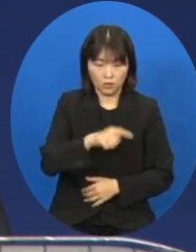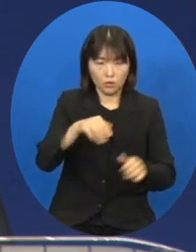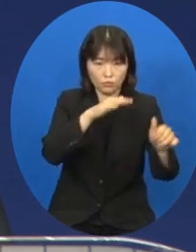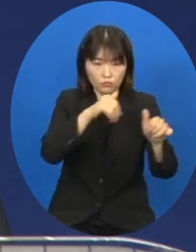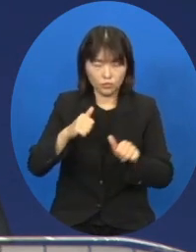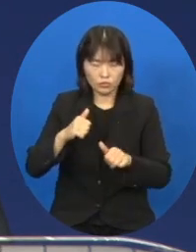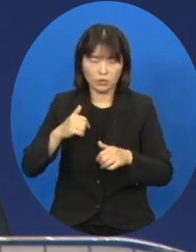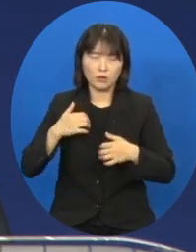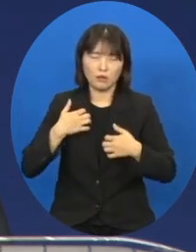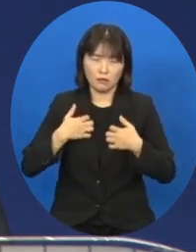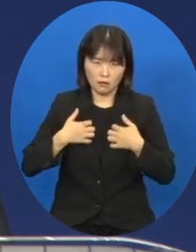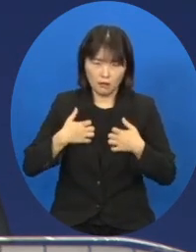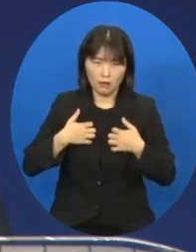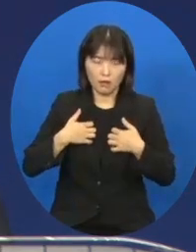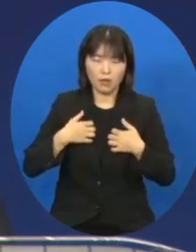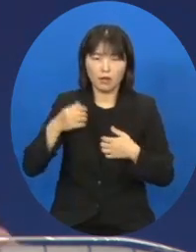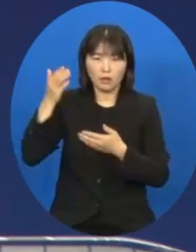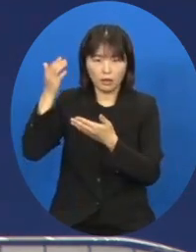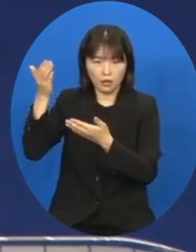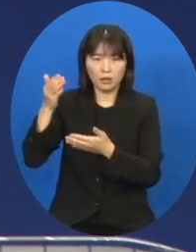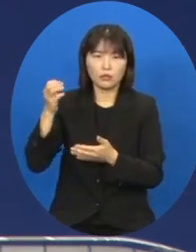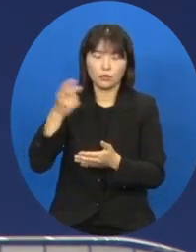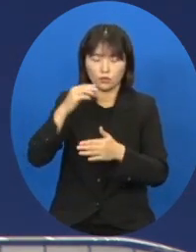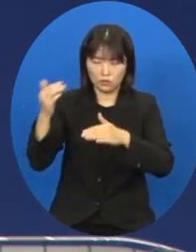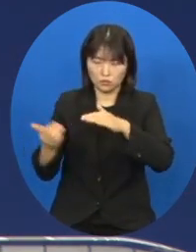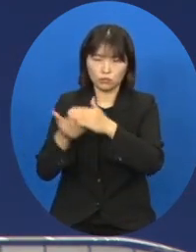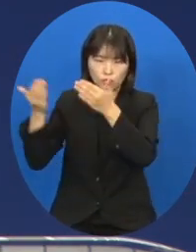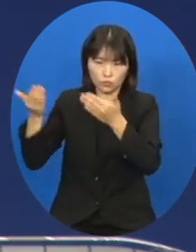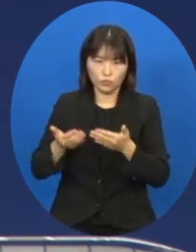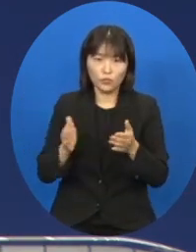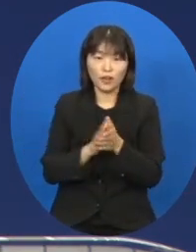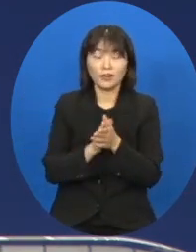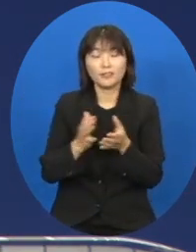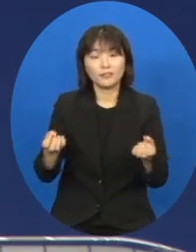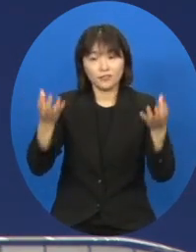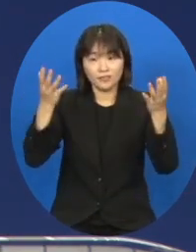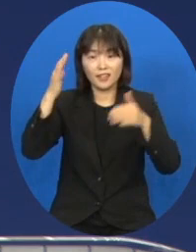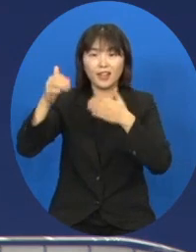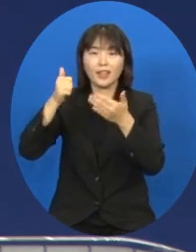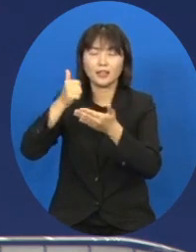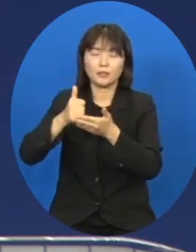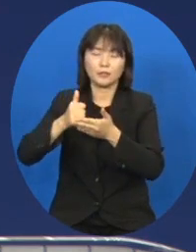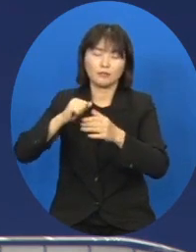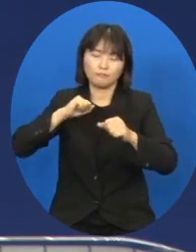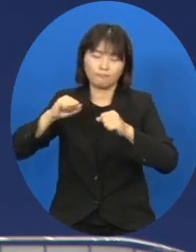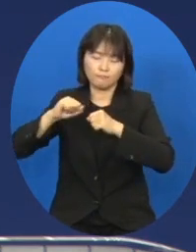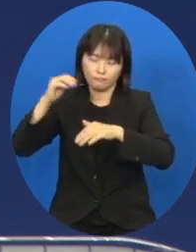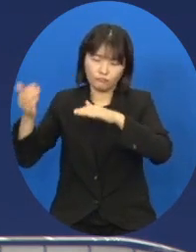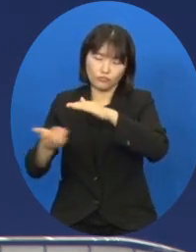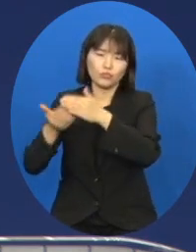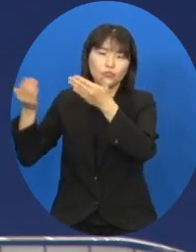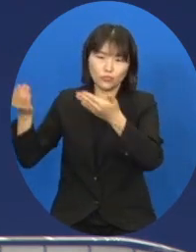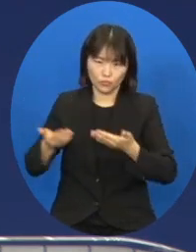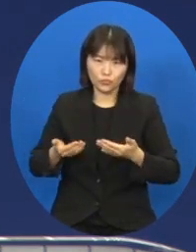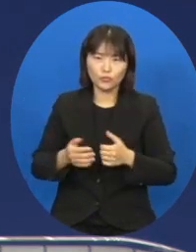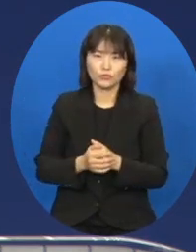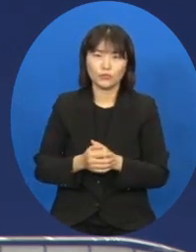또한 이루시리라. 할렐루야. 하나님이 이루실 겁니다.